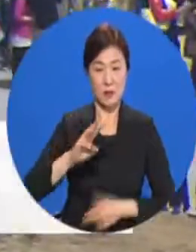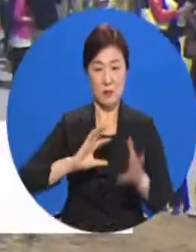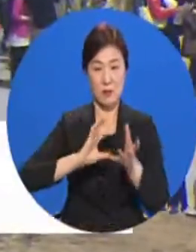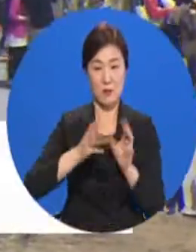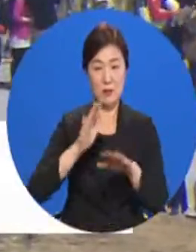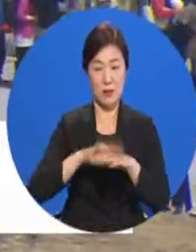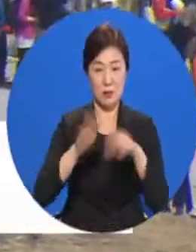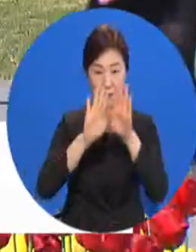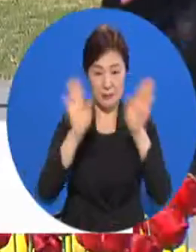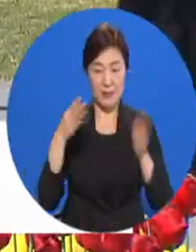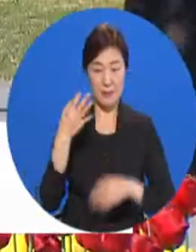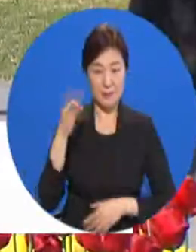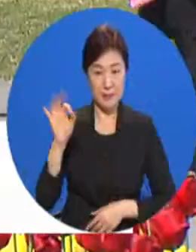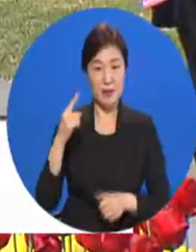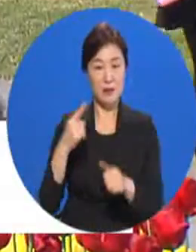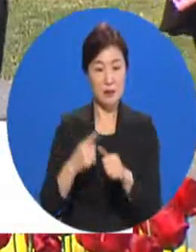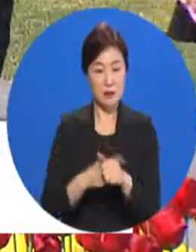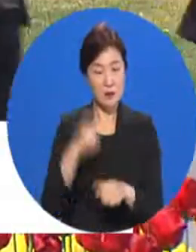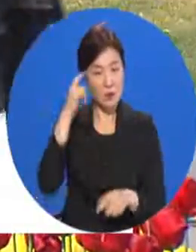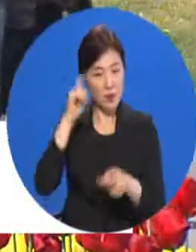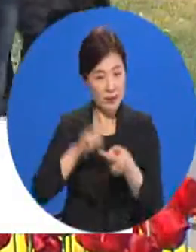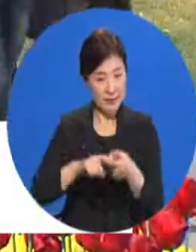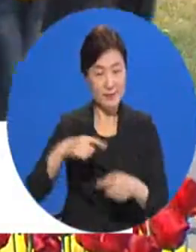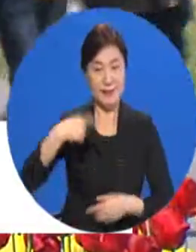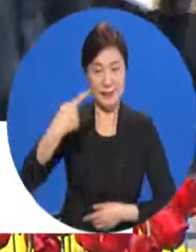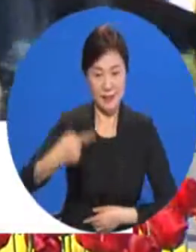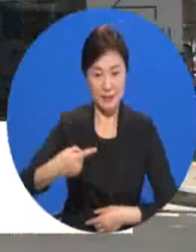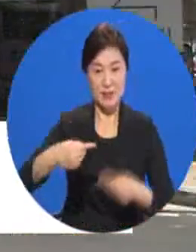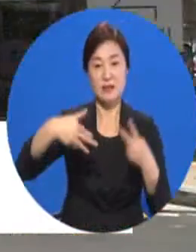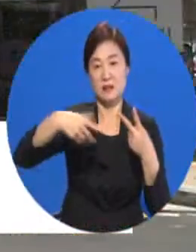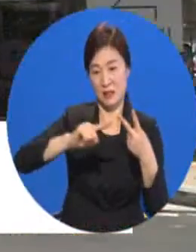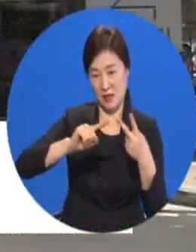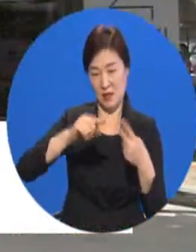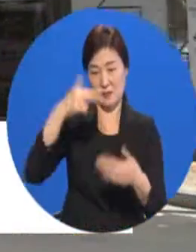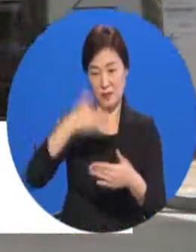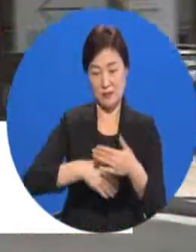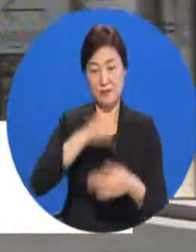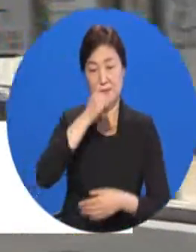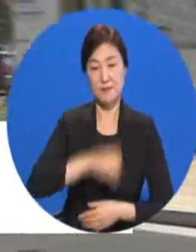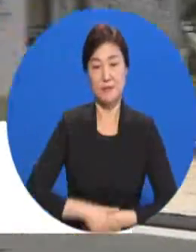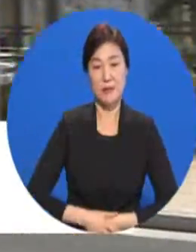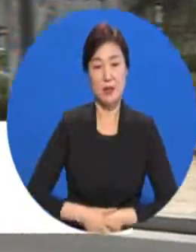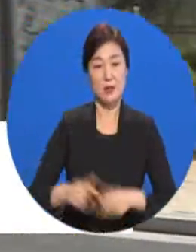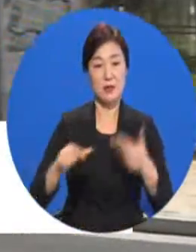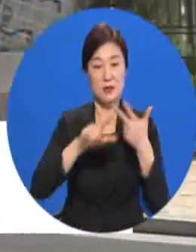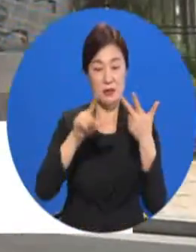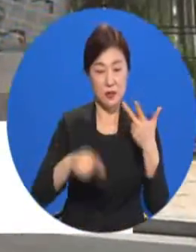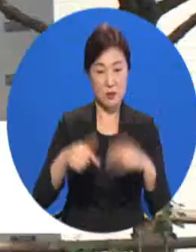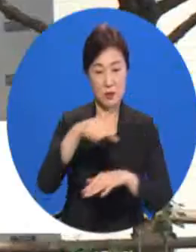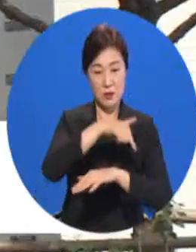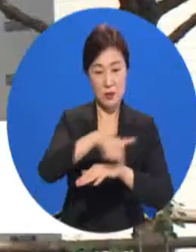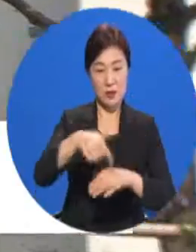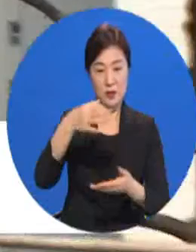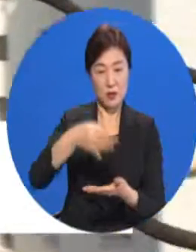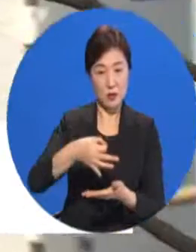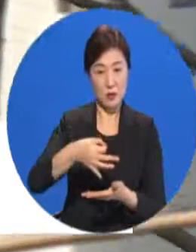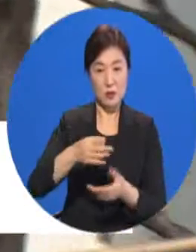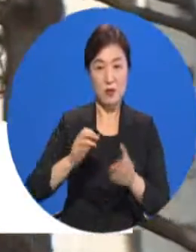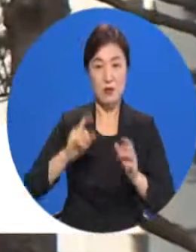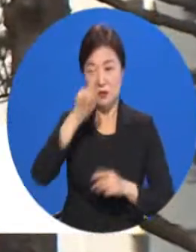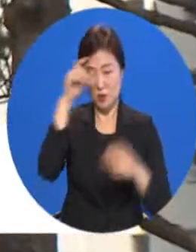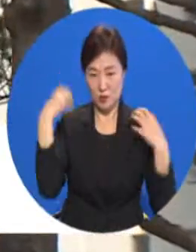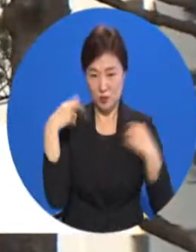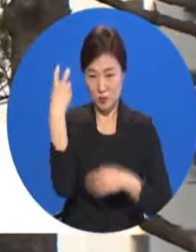박람회가 승인됨에 따라 관심은 2차 관문에 모아지고 있습니다. 오는 7월 기획재정부와 정부의 국제행사 심의를 통과해야